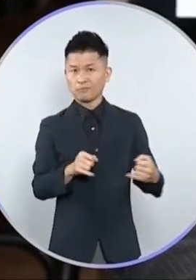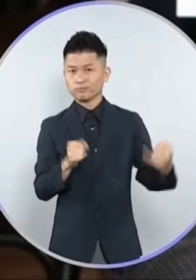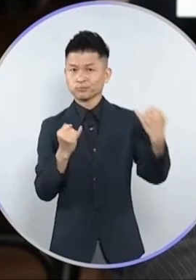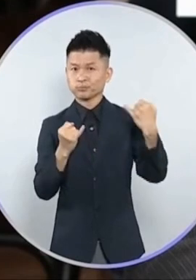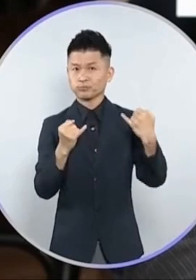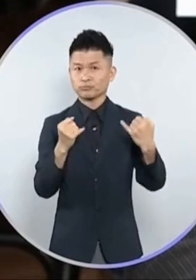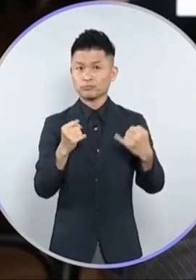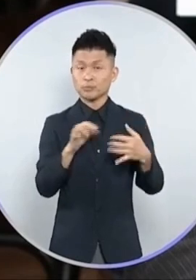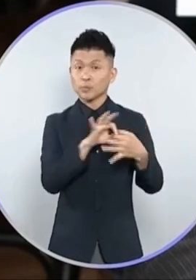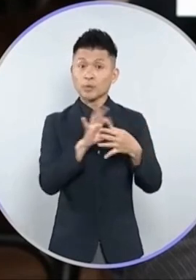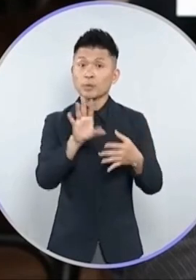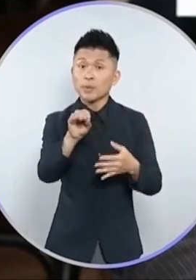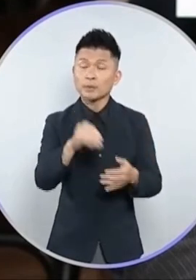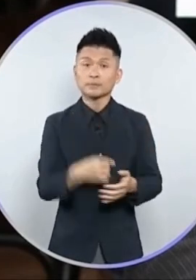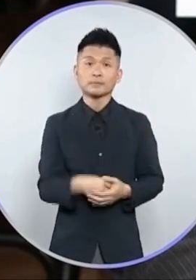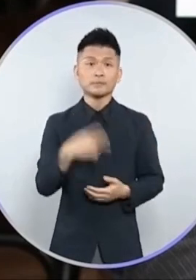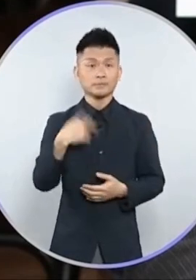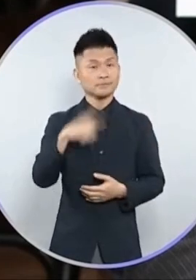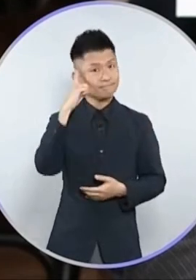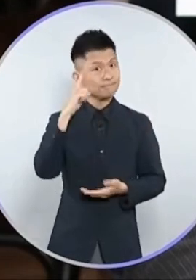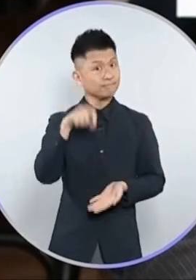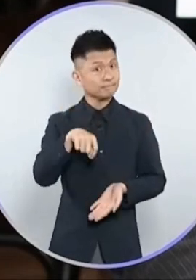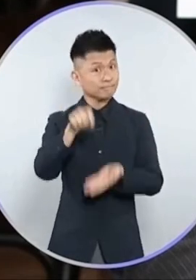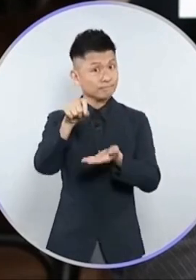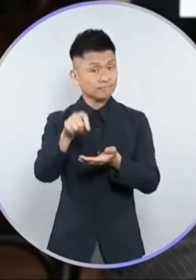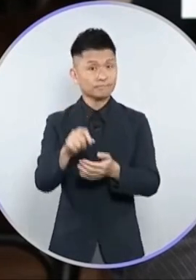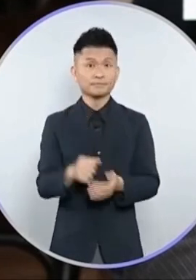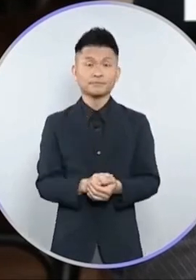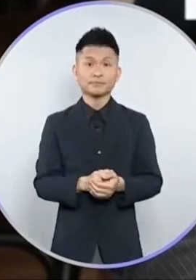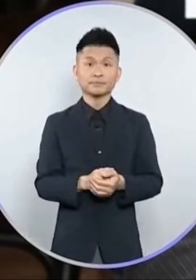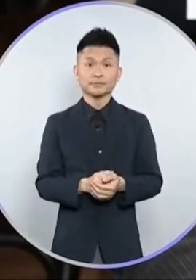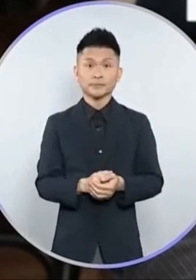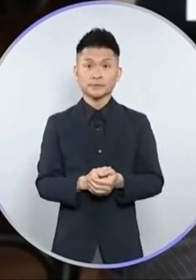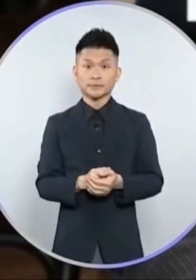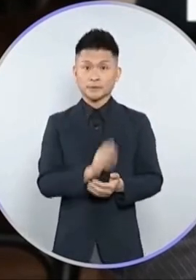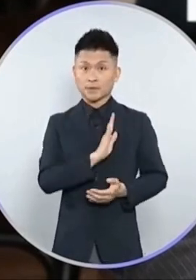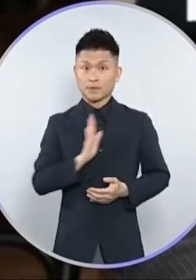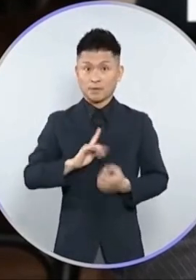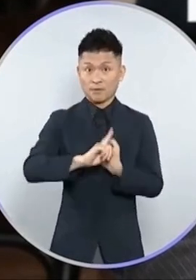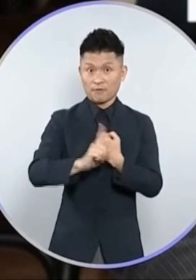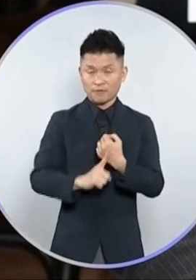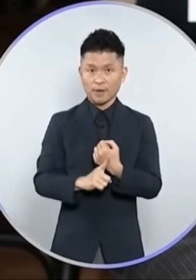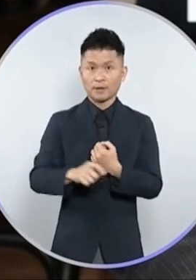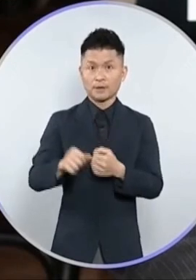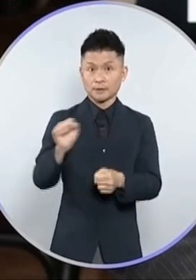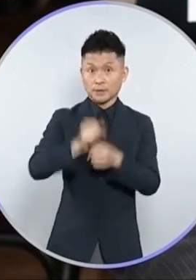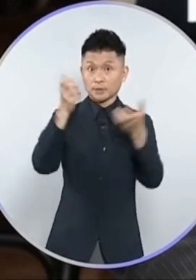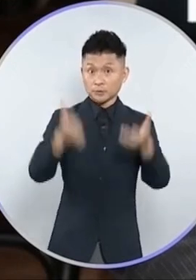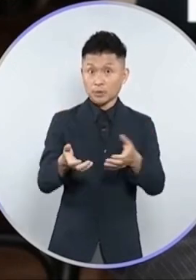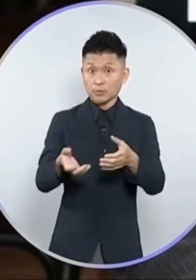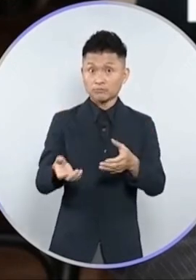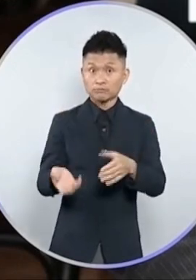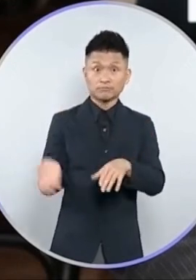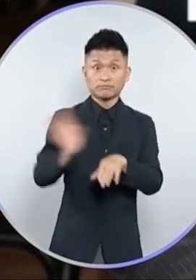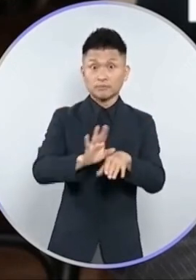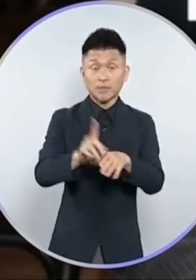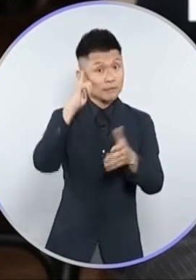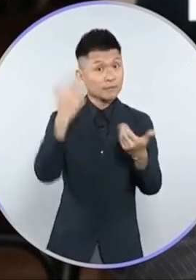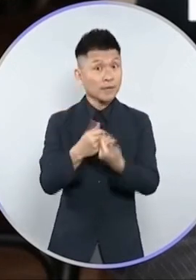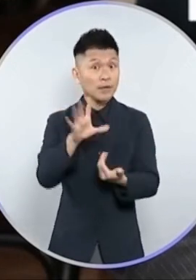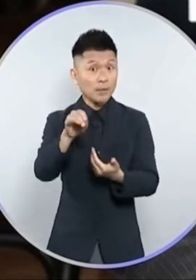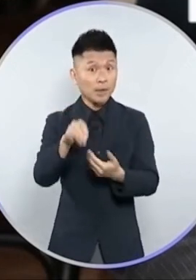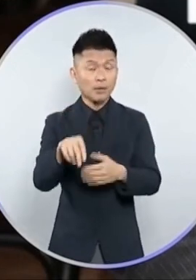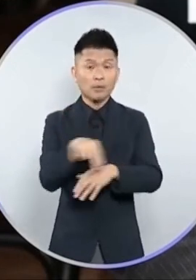关？再来，你是否主张加重反渗透法与叛国行为的刑责？那又有什么实际上的对